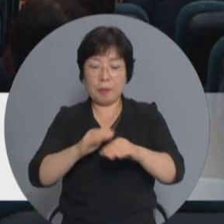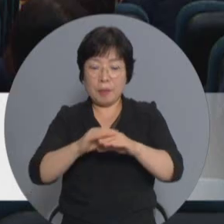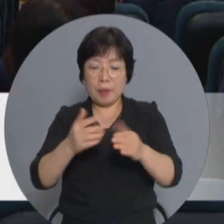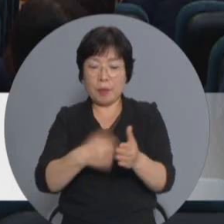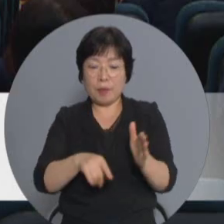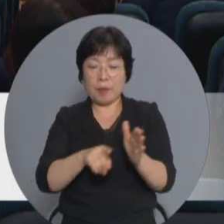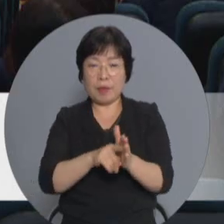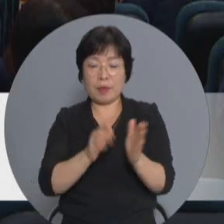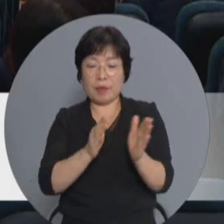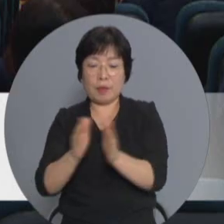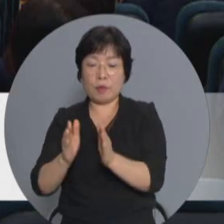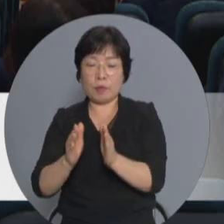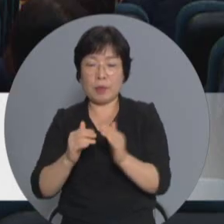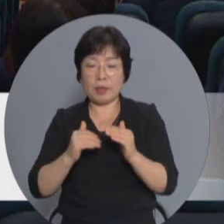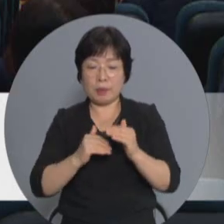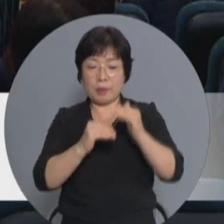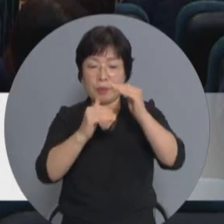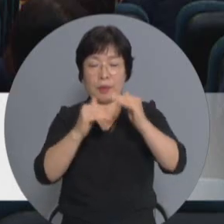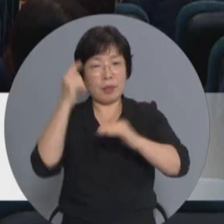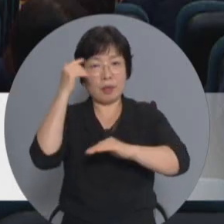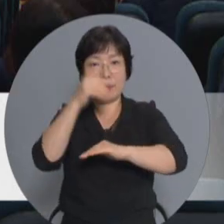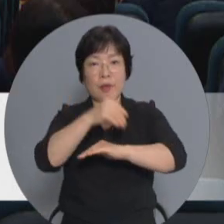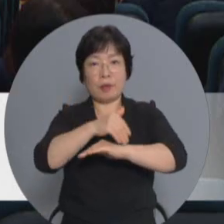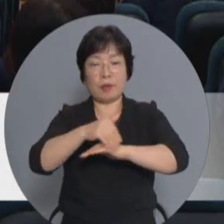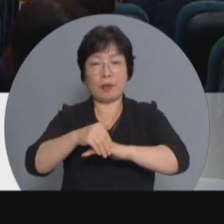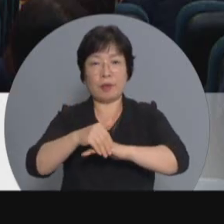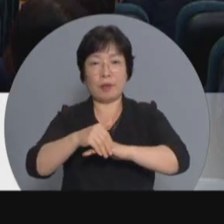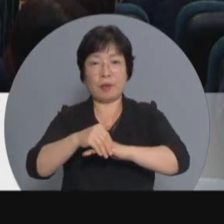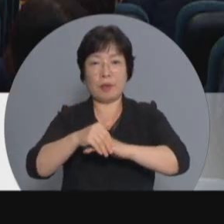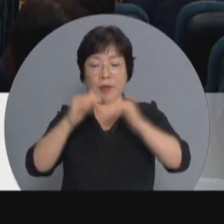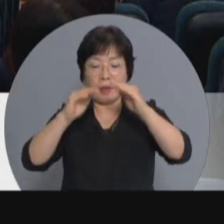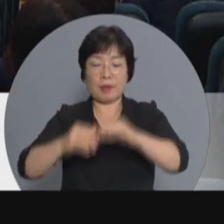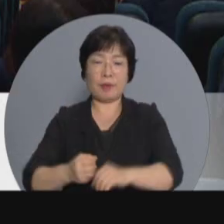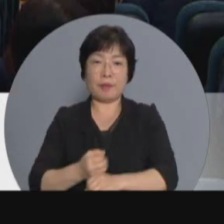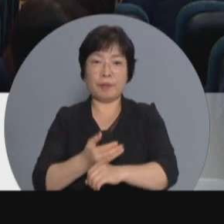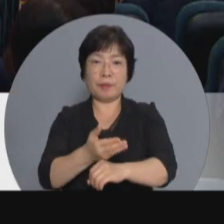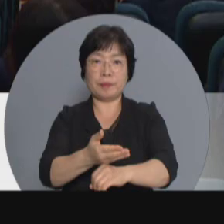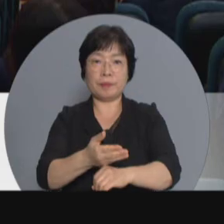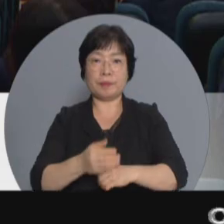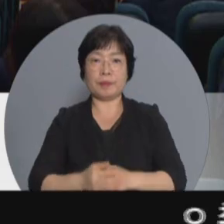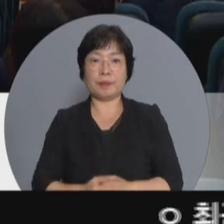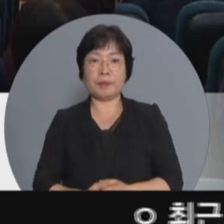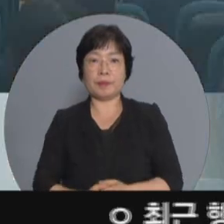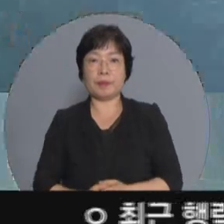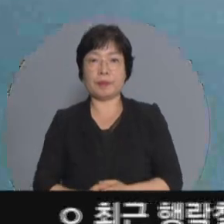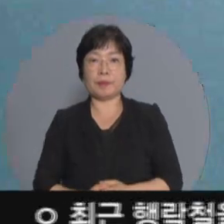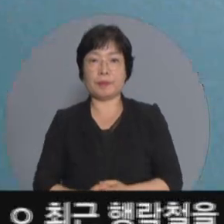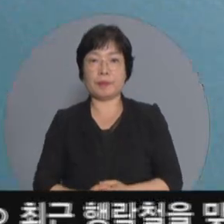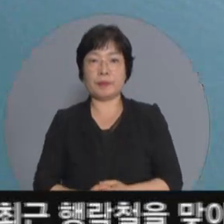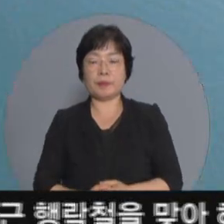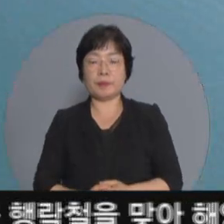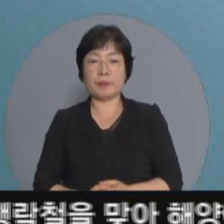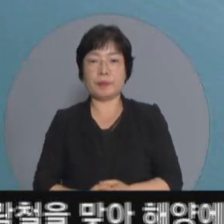위한 대응책 마련에 고심하고 있습니다. 최우식 기자입니다.